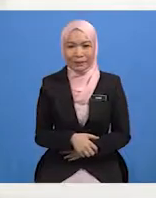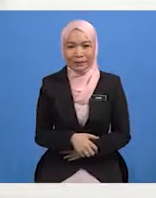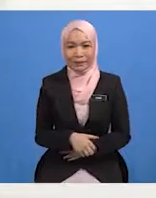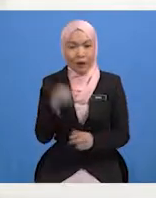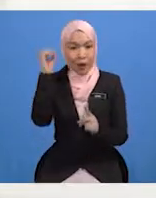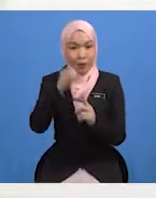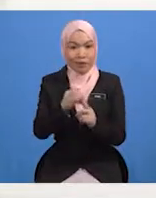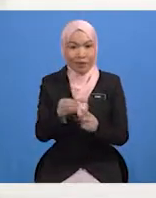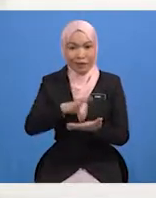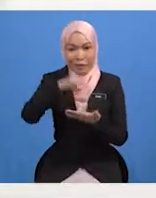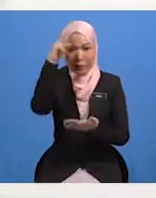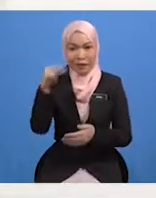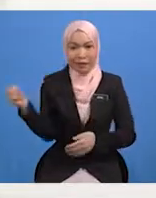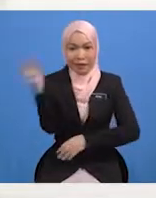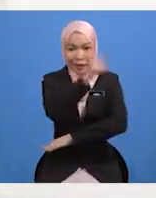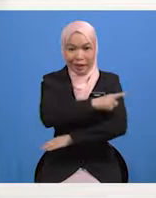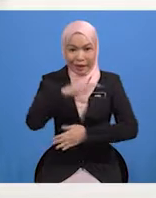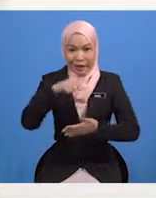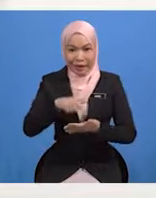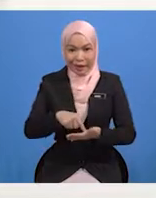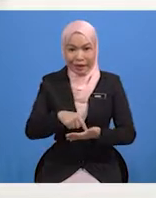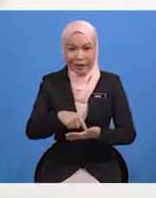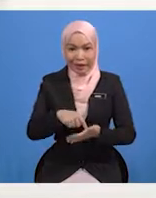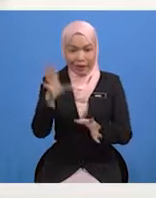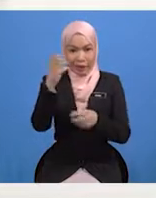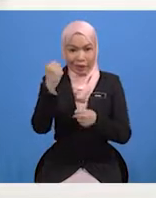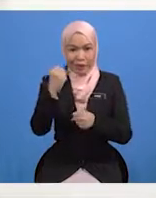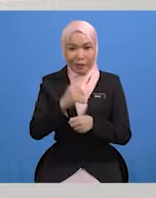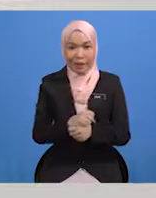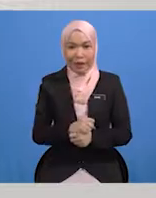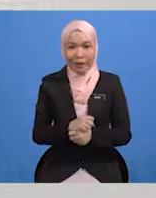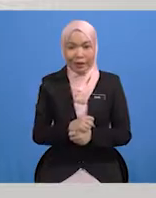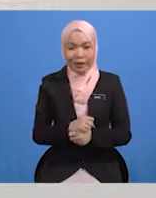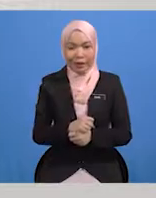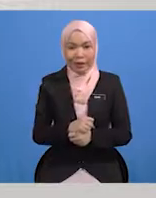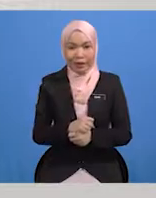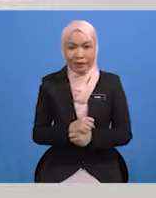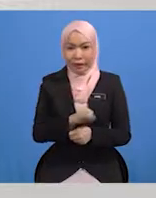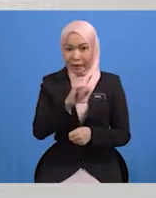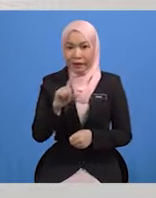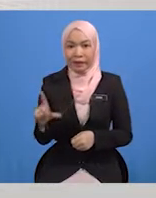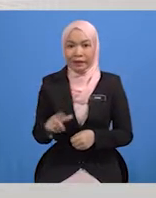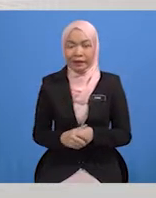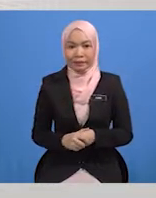Objektif pembelajaran yang akan dicapai dalam pembelajaran pada hari ini ialah